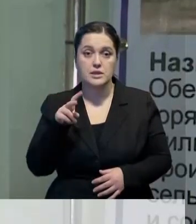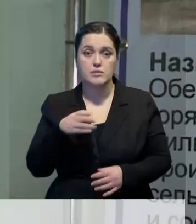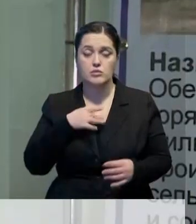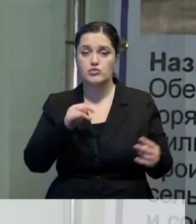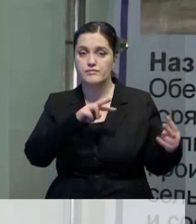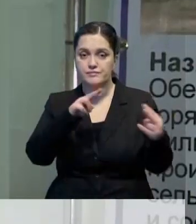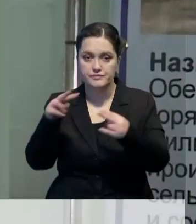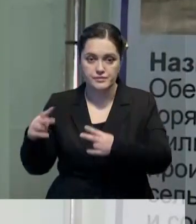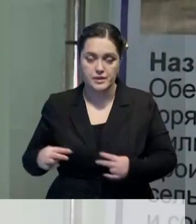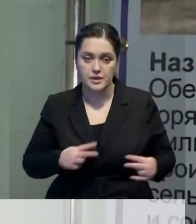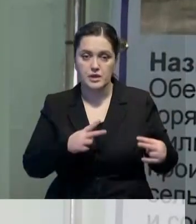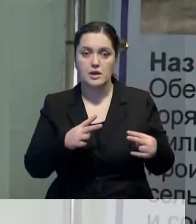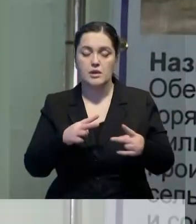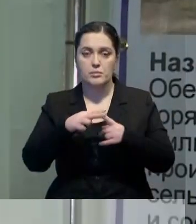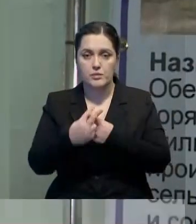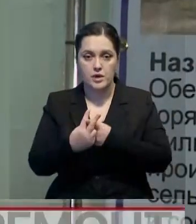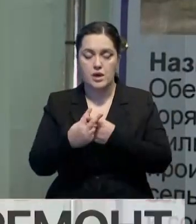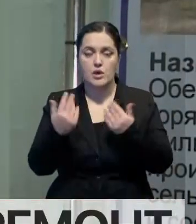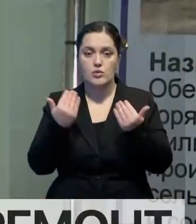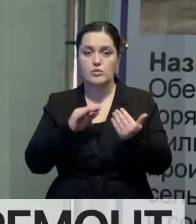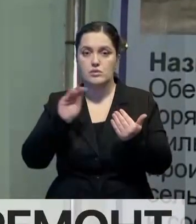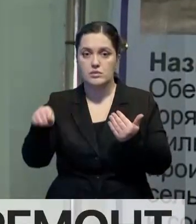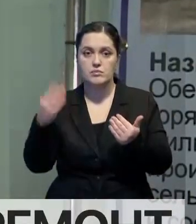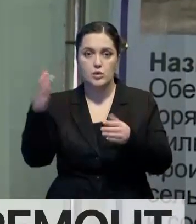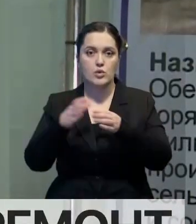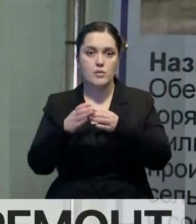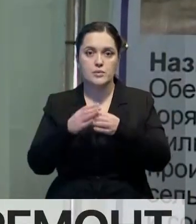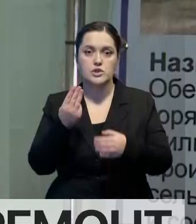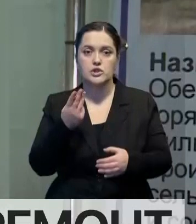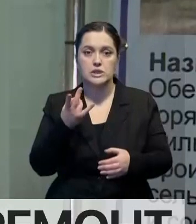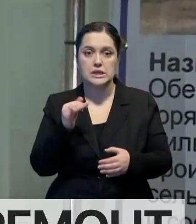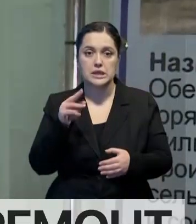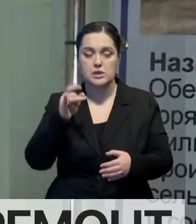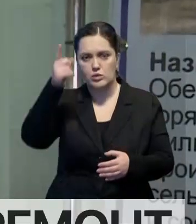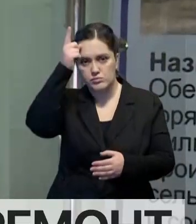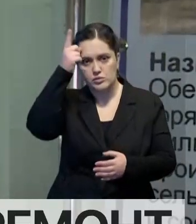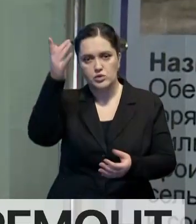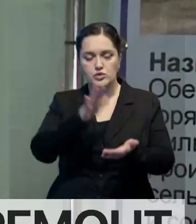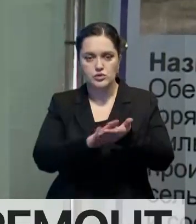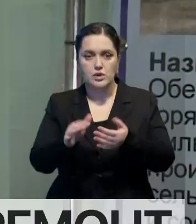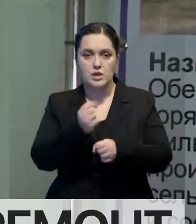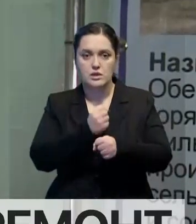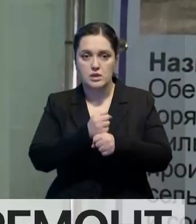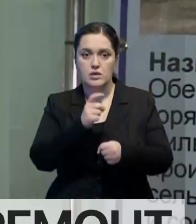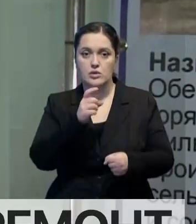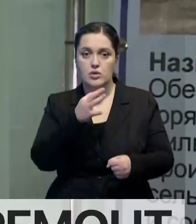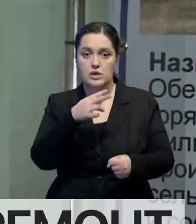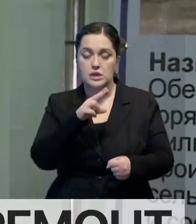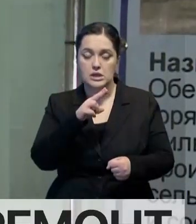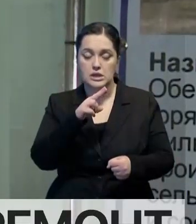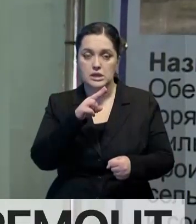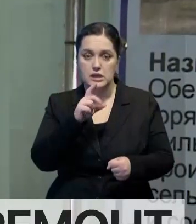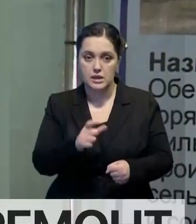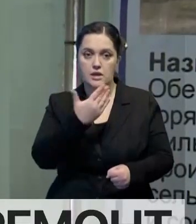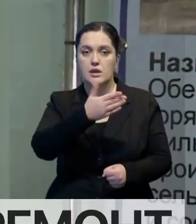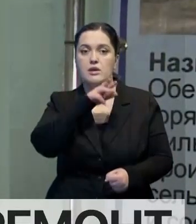часть оборудования. Сегодня стоит оборудование компании Schneider, это Германия, и Hyundai. Корея. Надеемся,